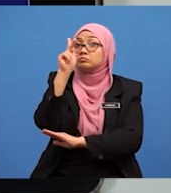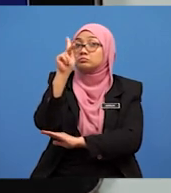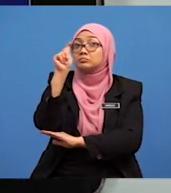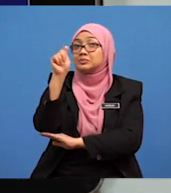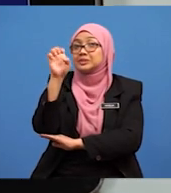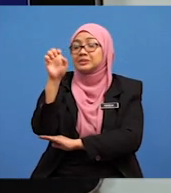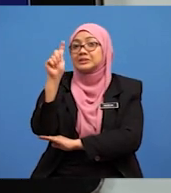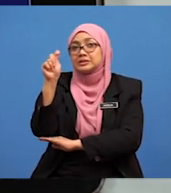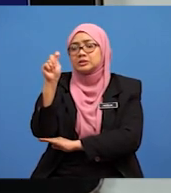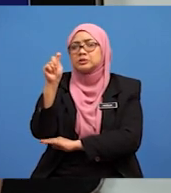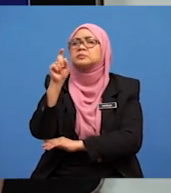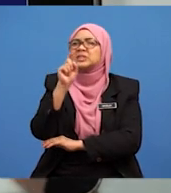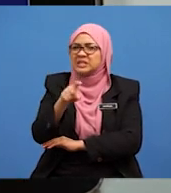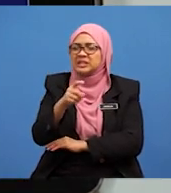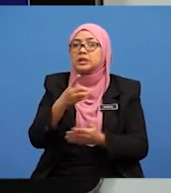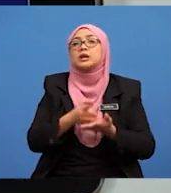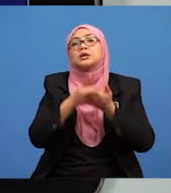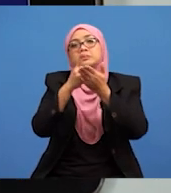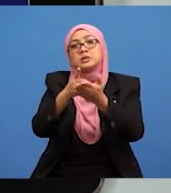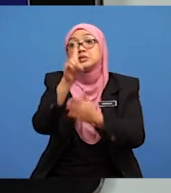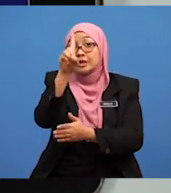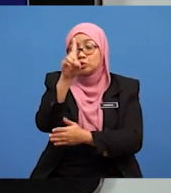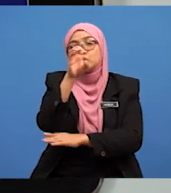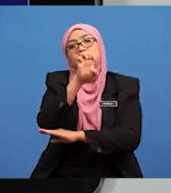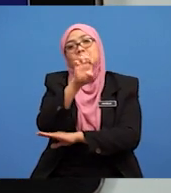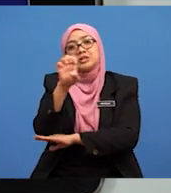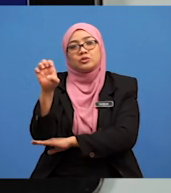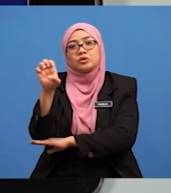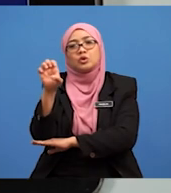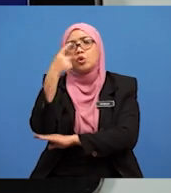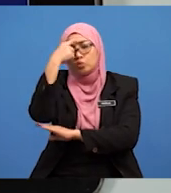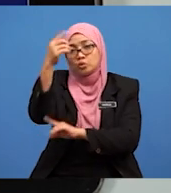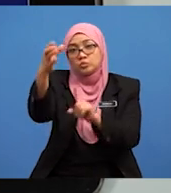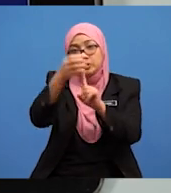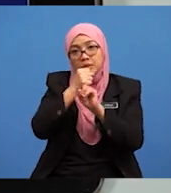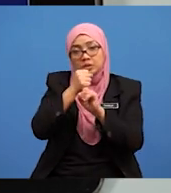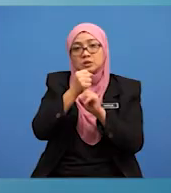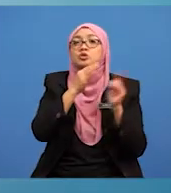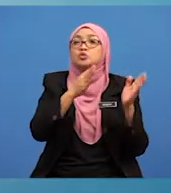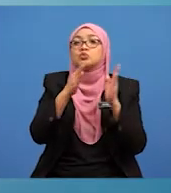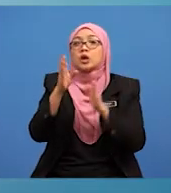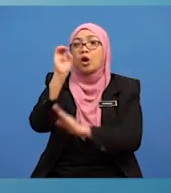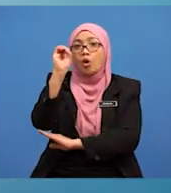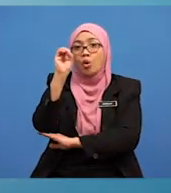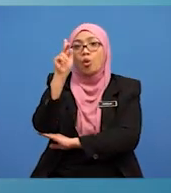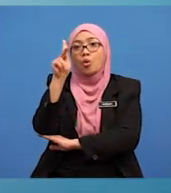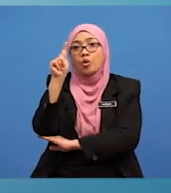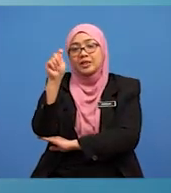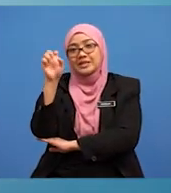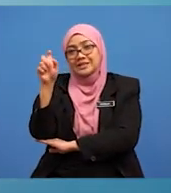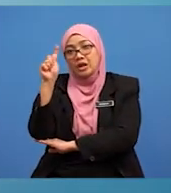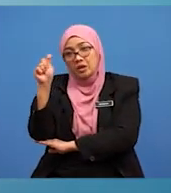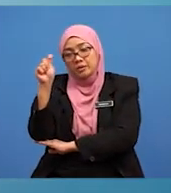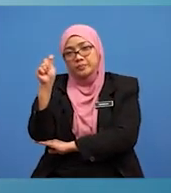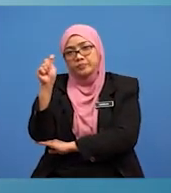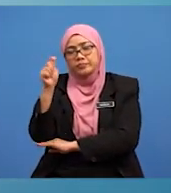derma satu elektron untuk mencapai susunan elektron oktet. Untuk soalan F, adakah